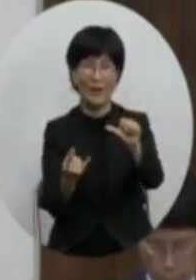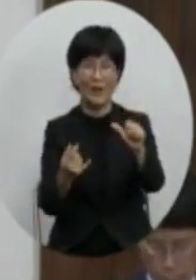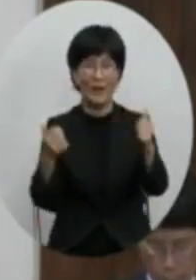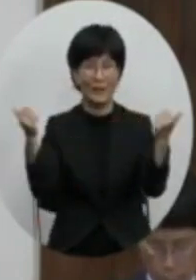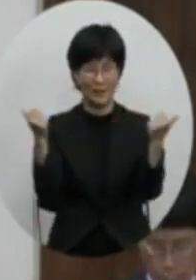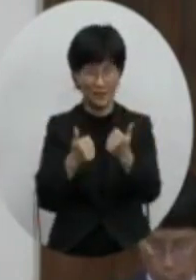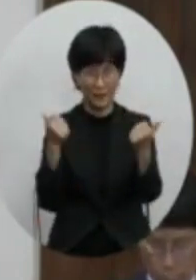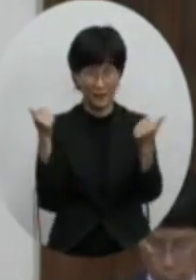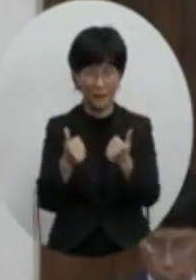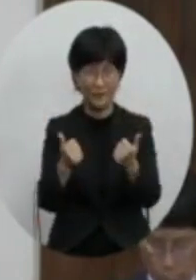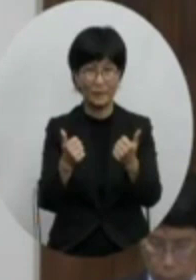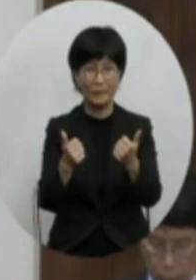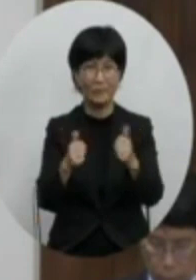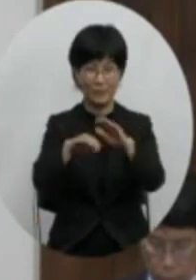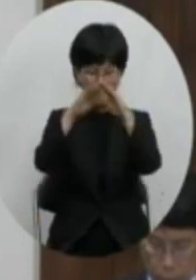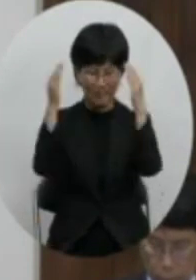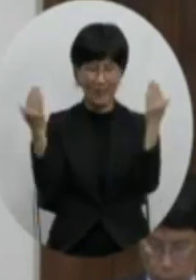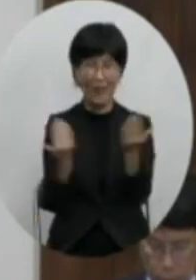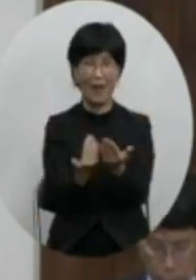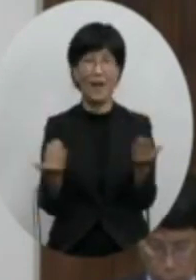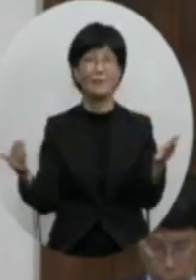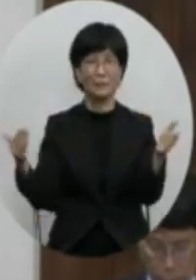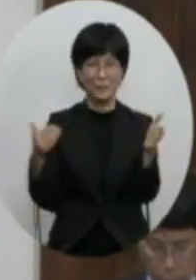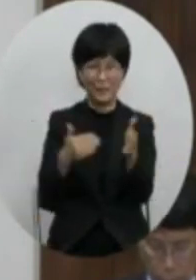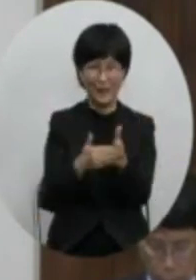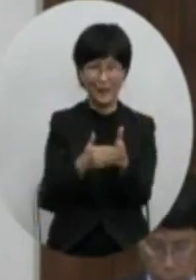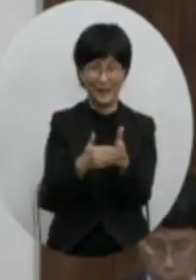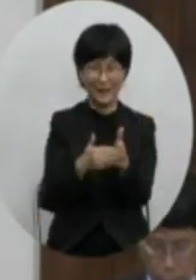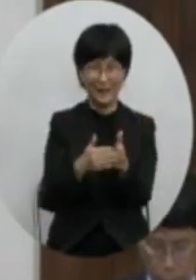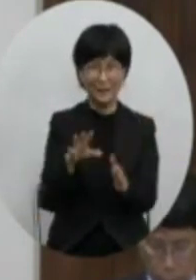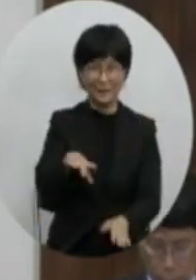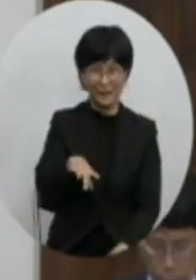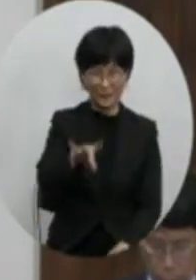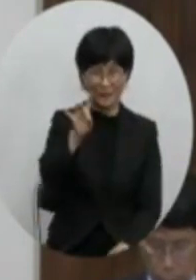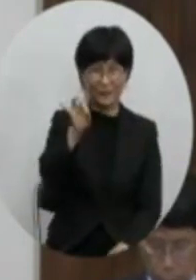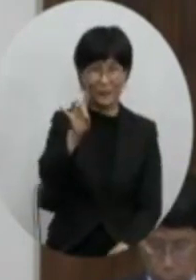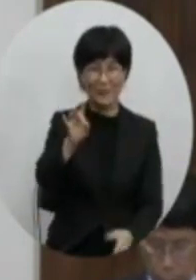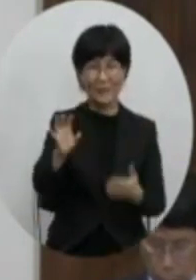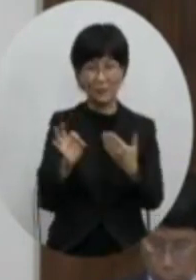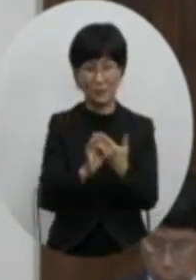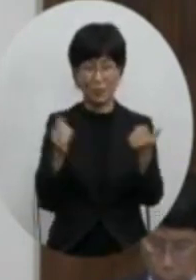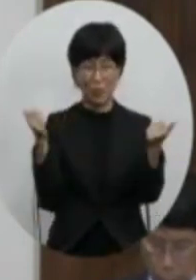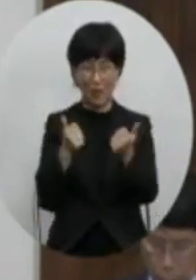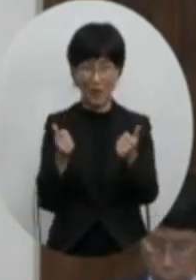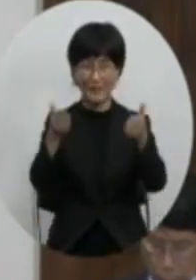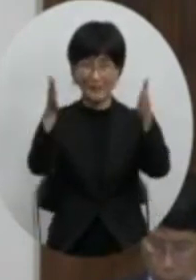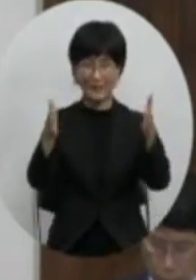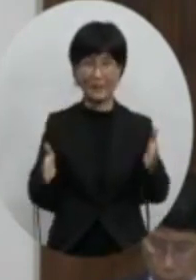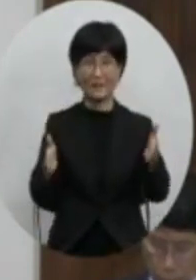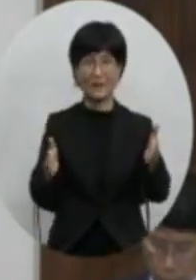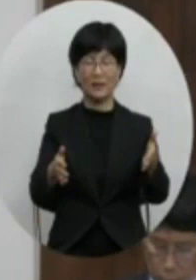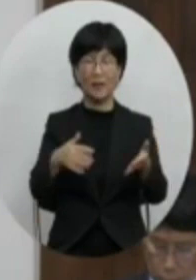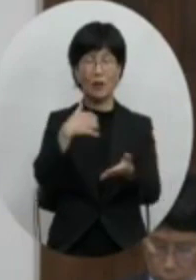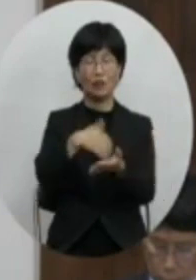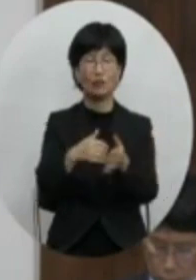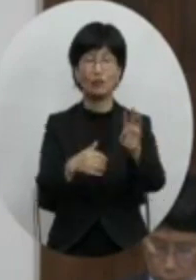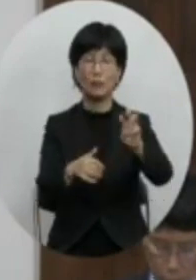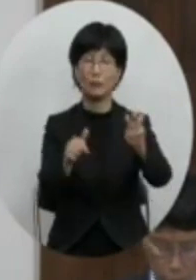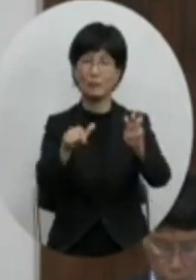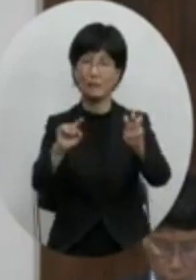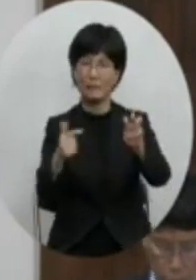임시회의 모든 일정을 마쳤습니다. 먼저 임시회 기간 동안 30건의